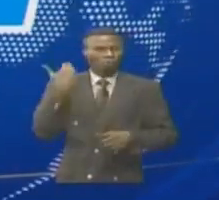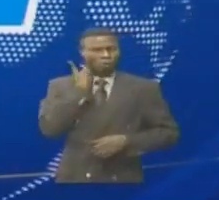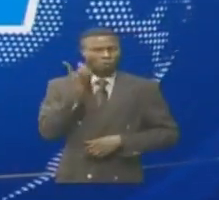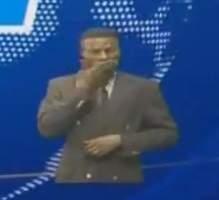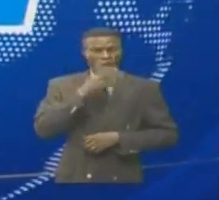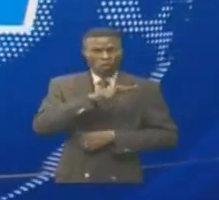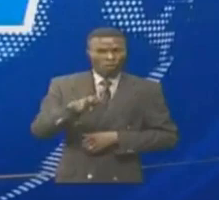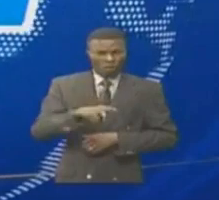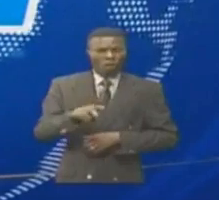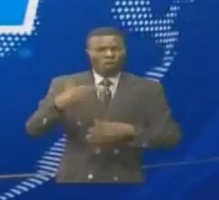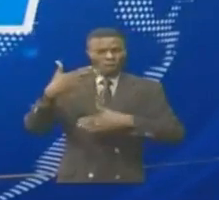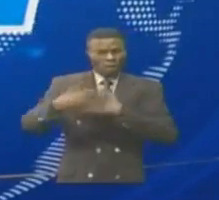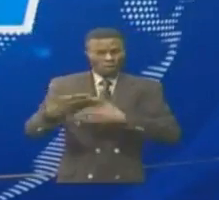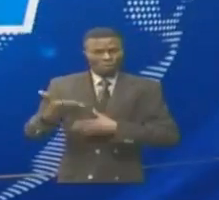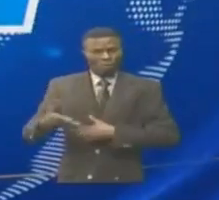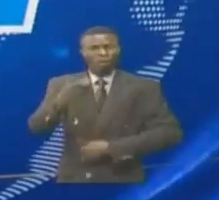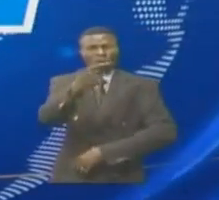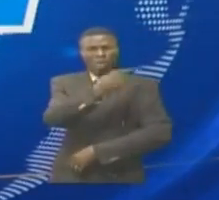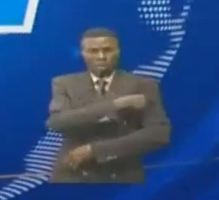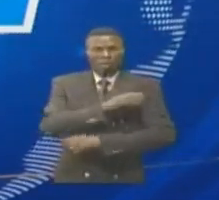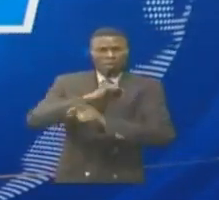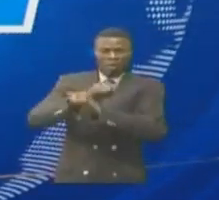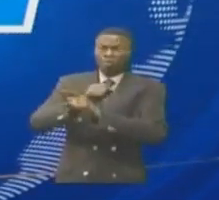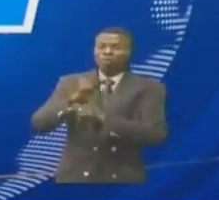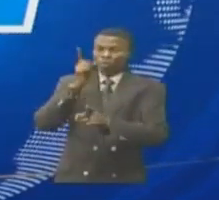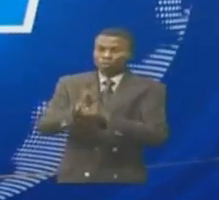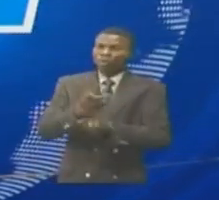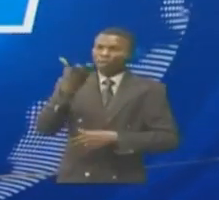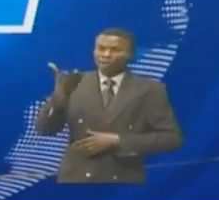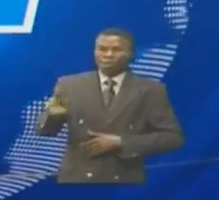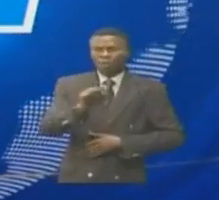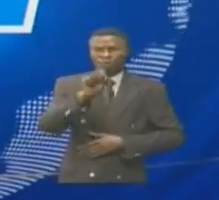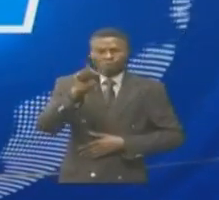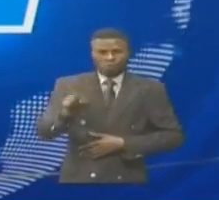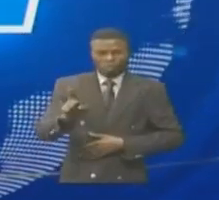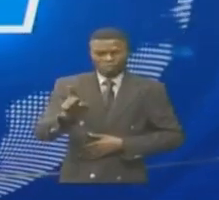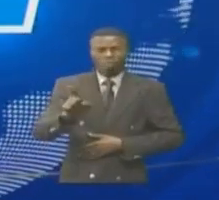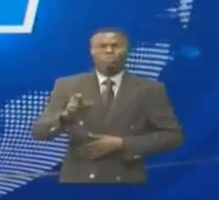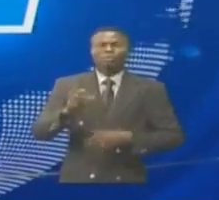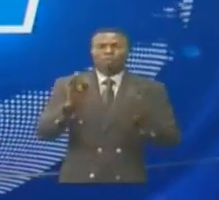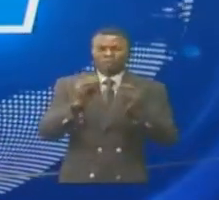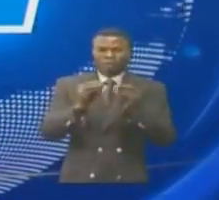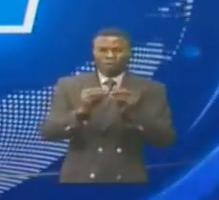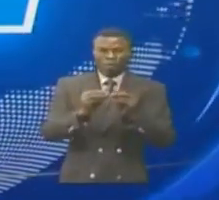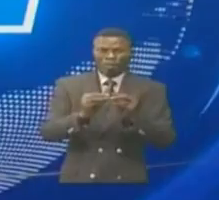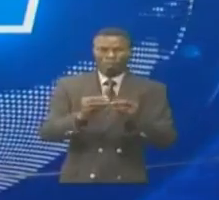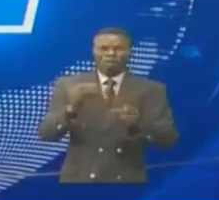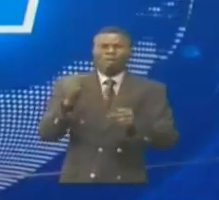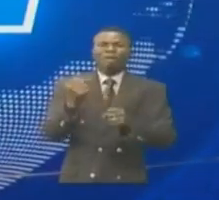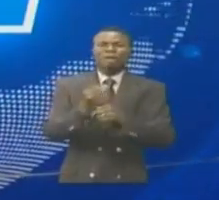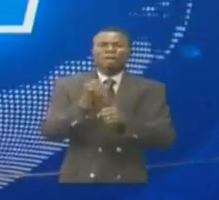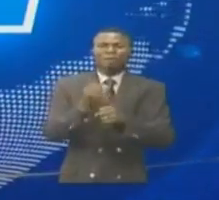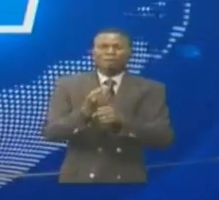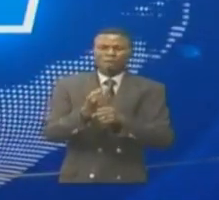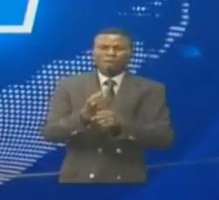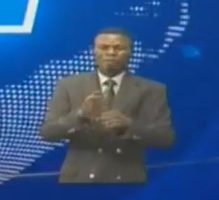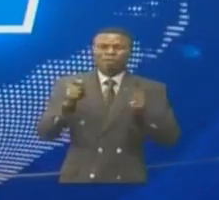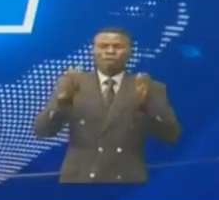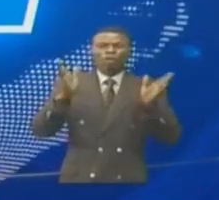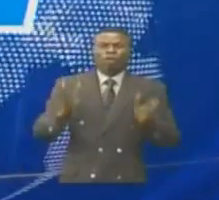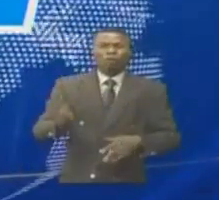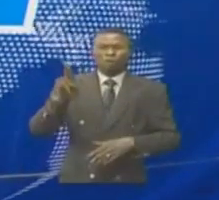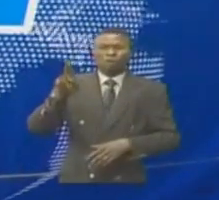toujours dans nos portes, le vaccin nous protège-t-il réellement? Un sujet abordé entre le personnel de la radio-télévision nationale congolaise